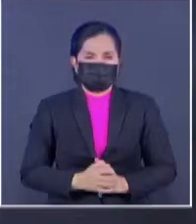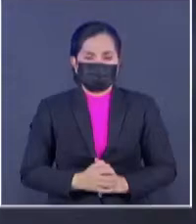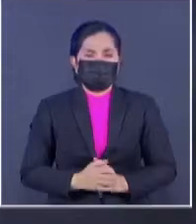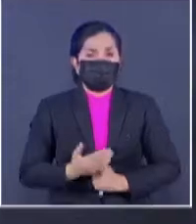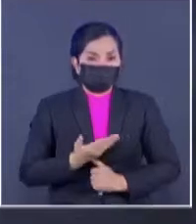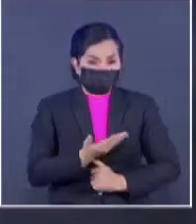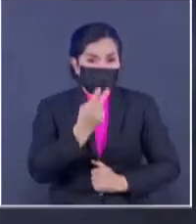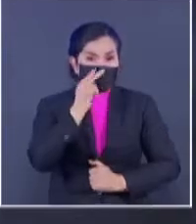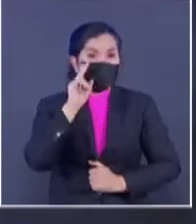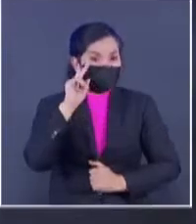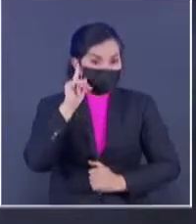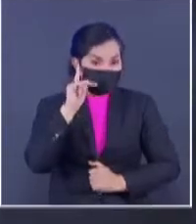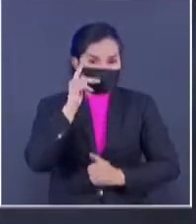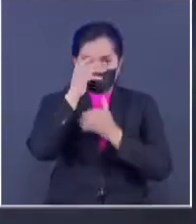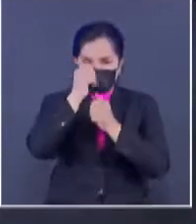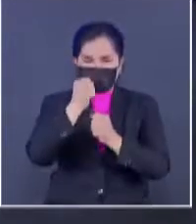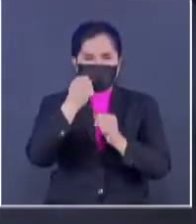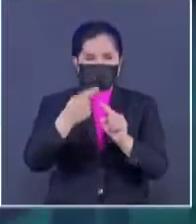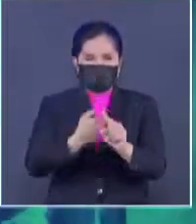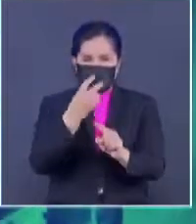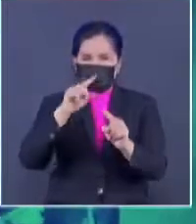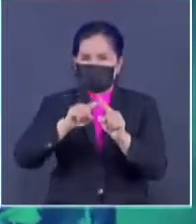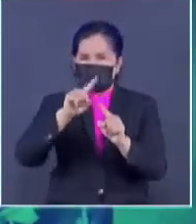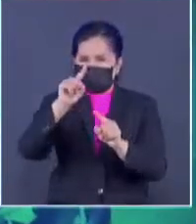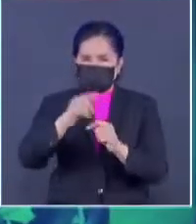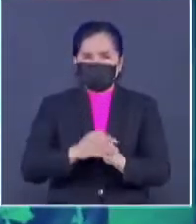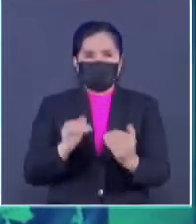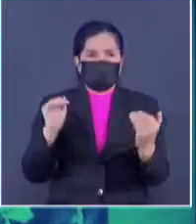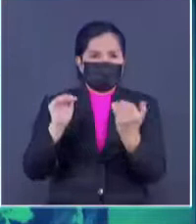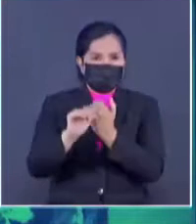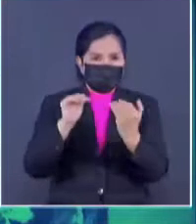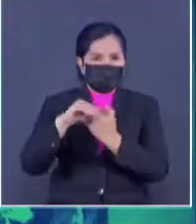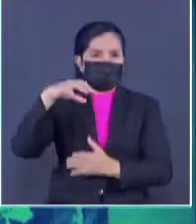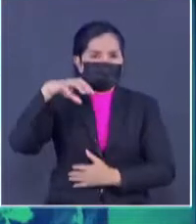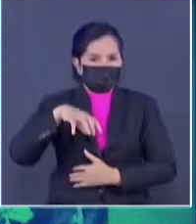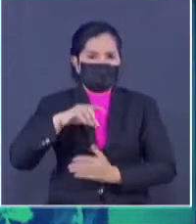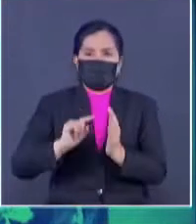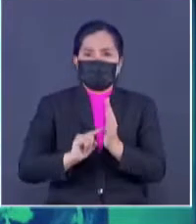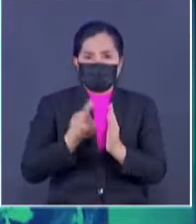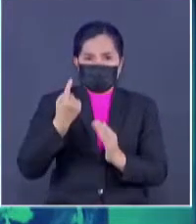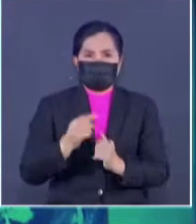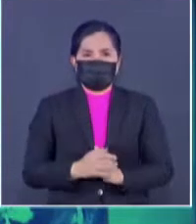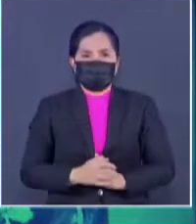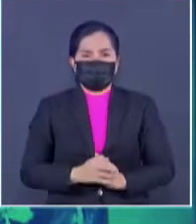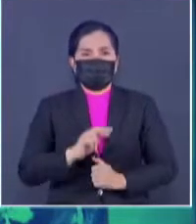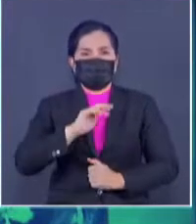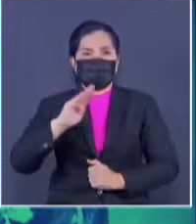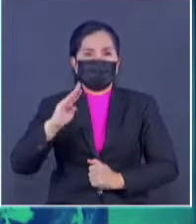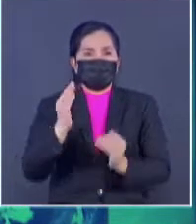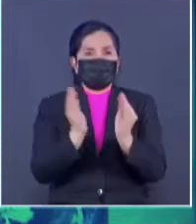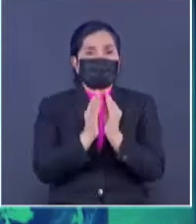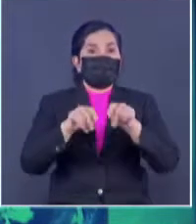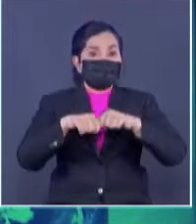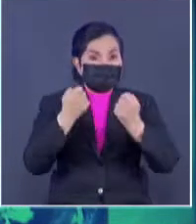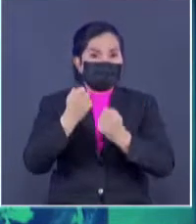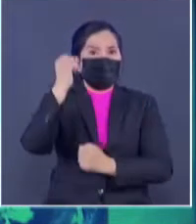คุณผู้ชมคะข่าวนี้ต้องติดตามกันนะคะวันที่1ธันวาคมนี้ทางกรมขนส่งทางบกค่ะจะเริ่มแล้วนะคะเริ่มต้นใช้ระบบตัดแต้มรถส